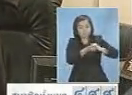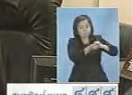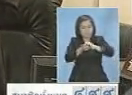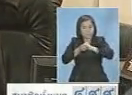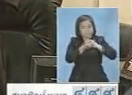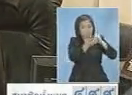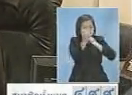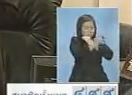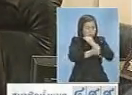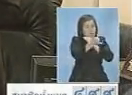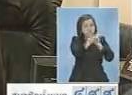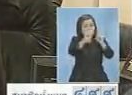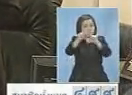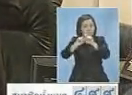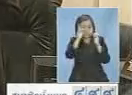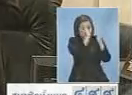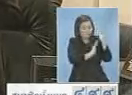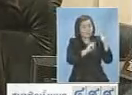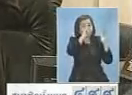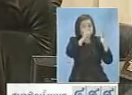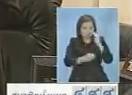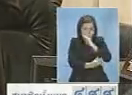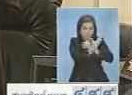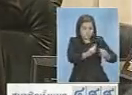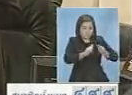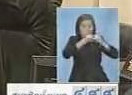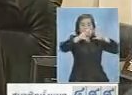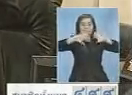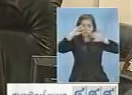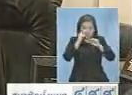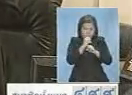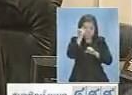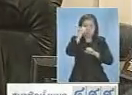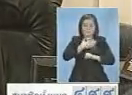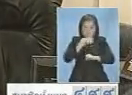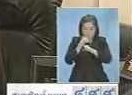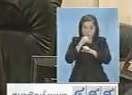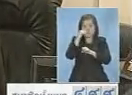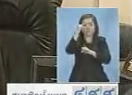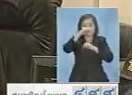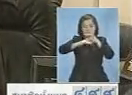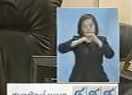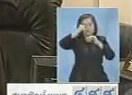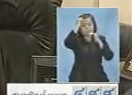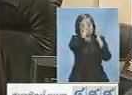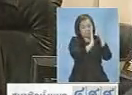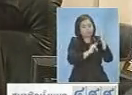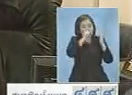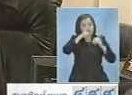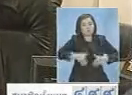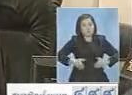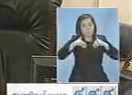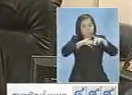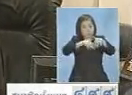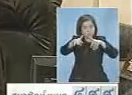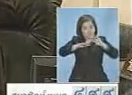เทศให้โอกาสรัฐบาลนี้ทำงานสิครับผมจะพิสูจน์ให้ท่านเห็นเพื่อความเจริญของประเทศชาติพี่น้องประชาชนลูกหลานไ